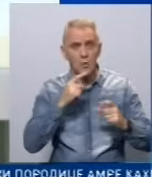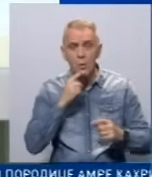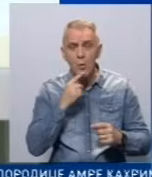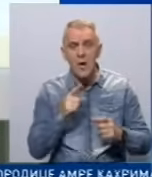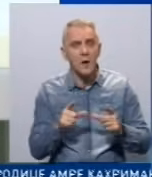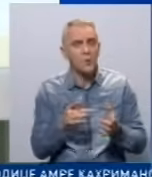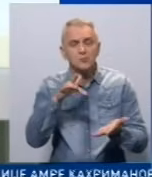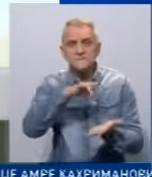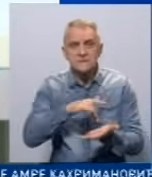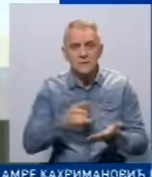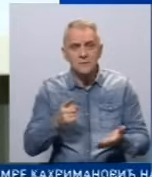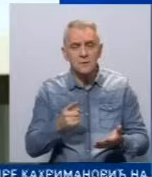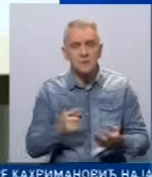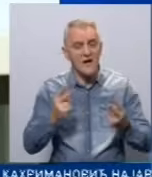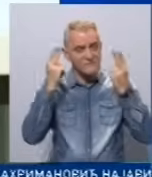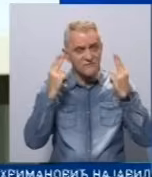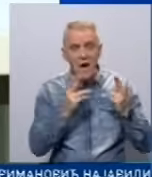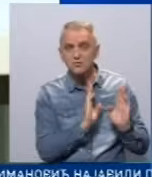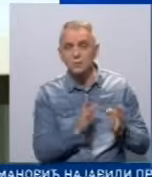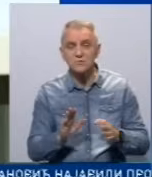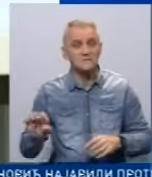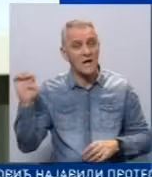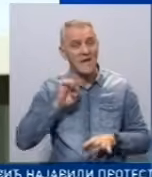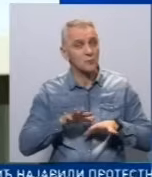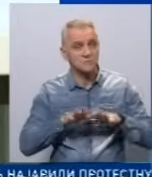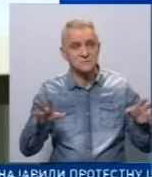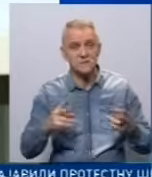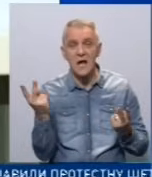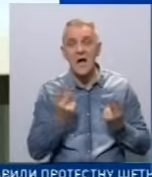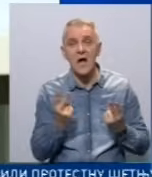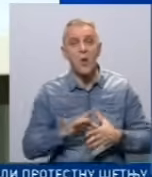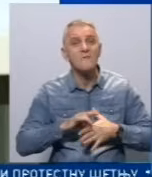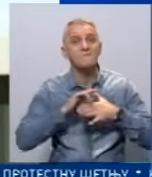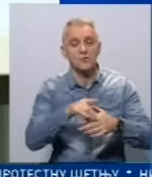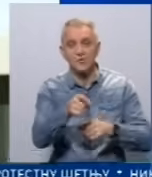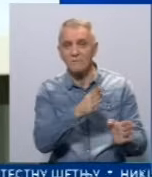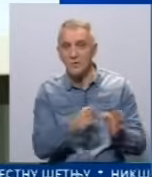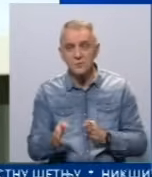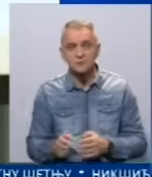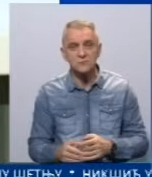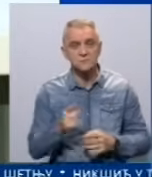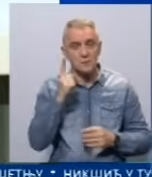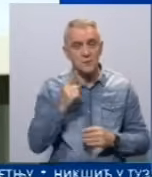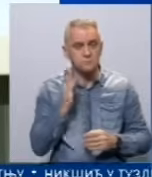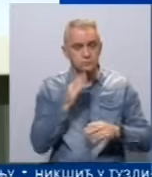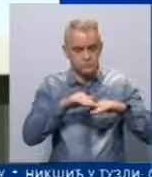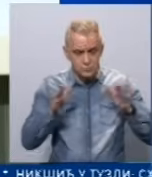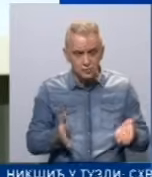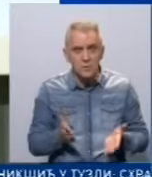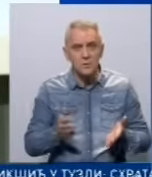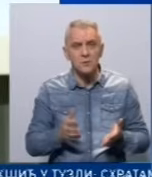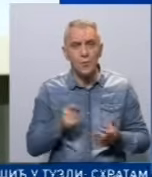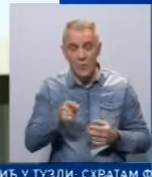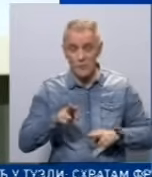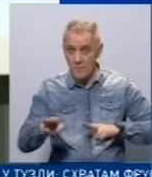sred prevažnog procesa evropske integracije kao lider tih procesa. I kredibilitet ovog